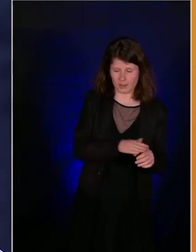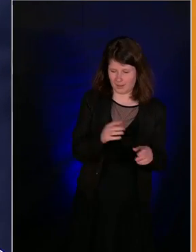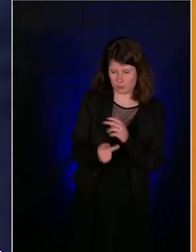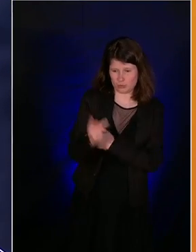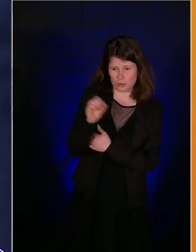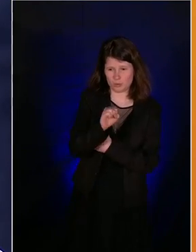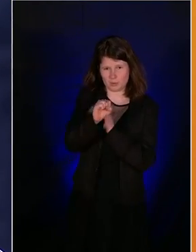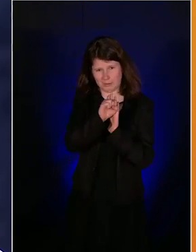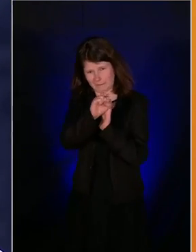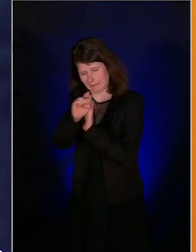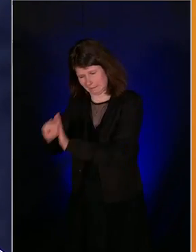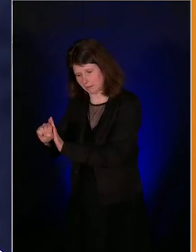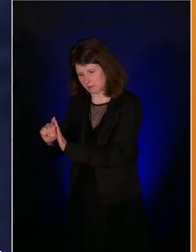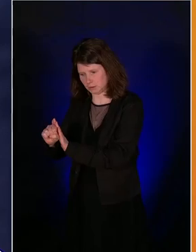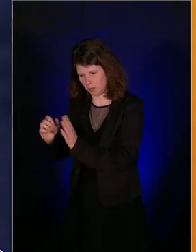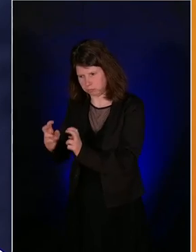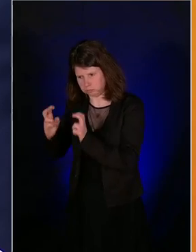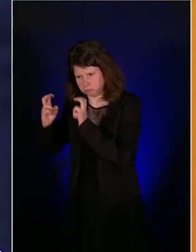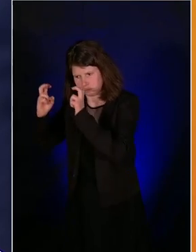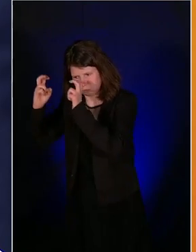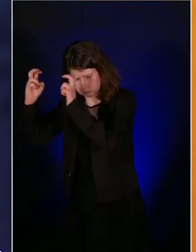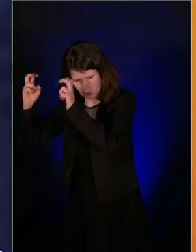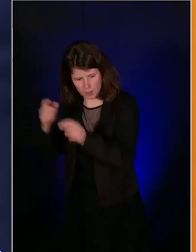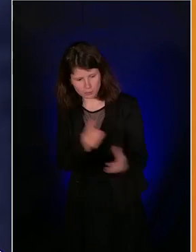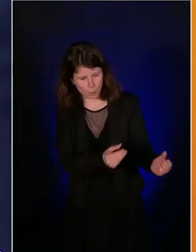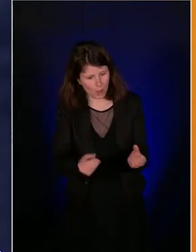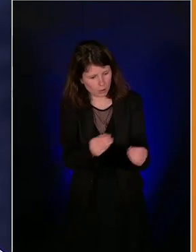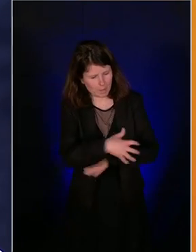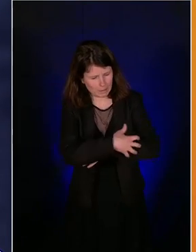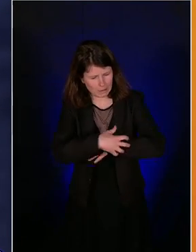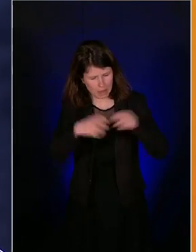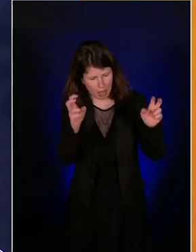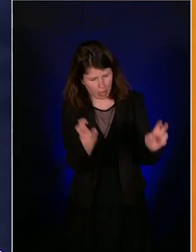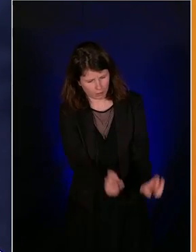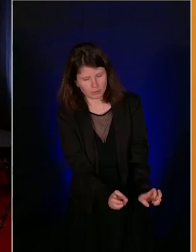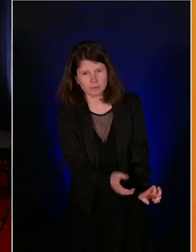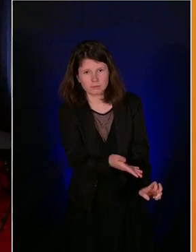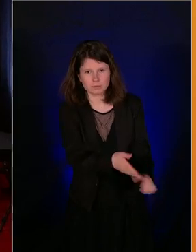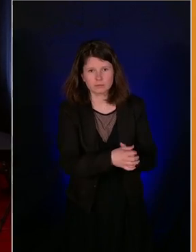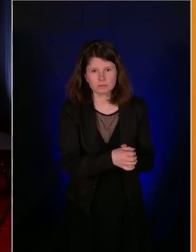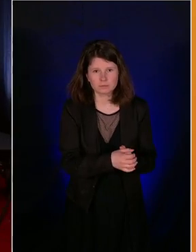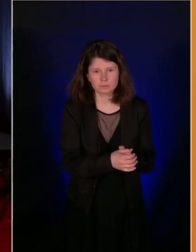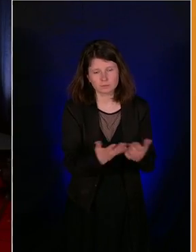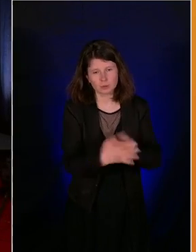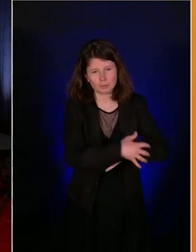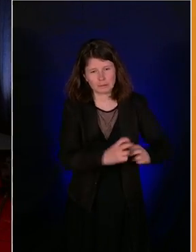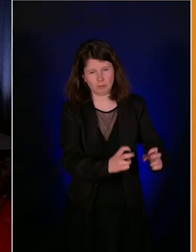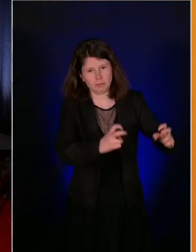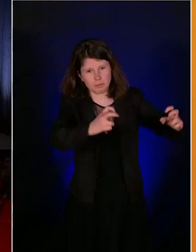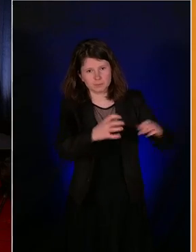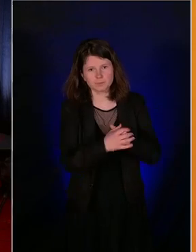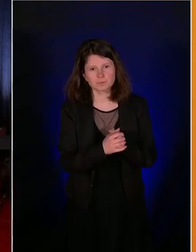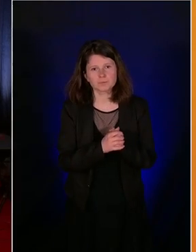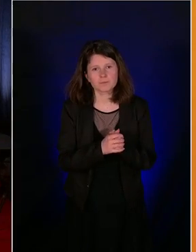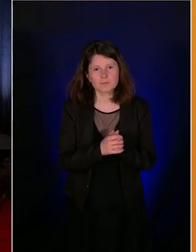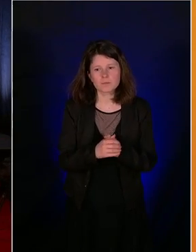terut de la misère de la population dont seul rempart reste le syndicalisme politique et patronat peuvent bien nous tenir les